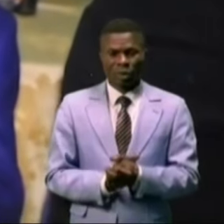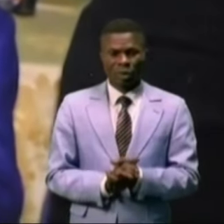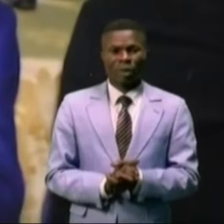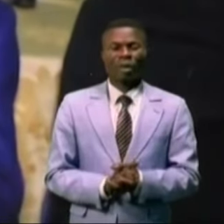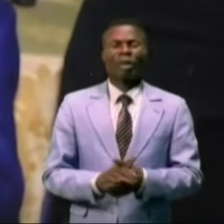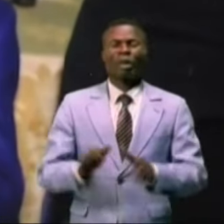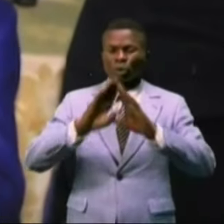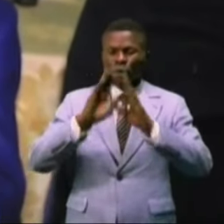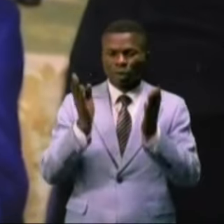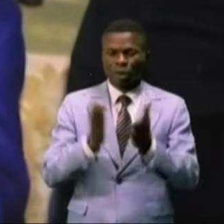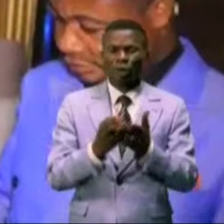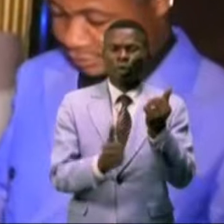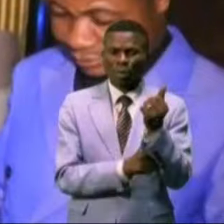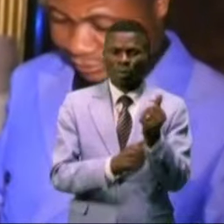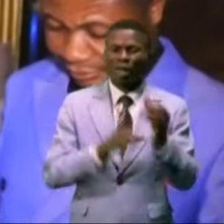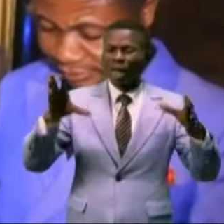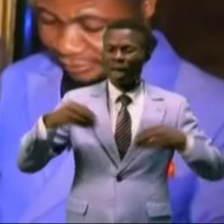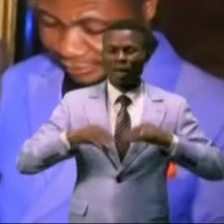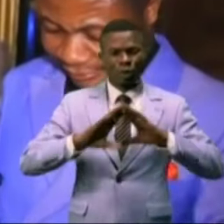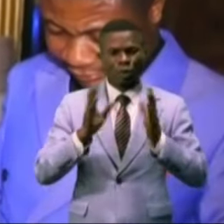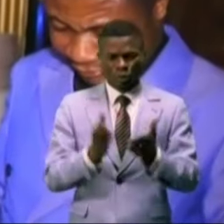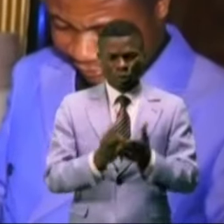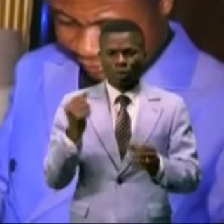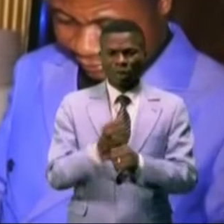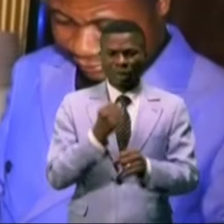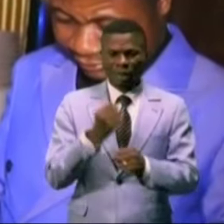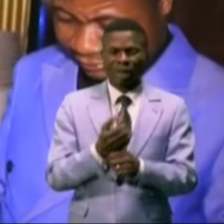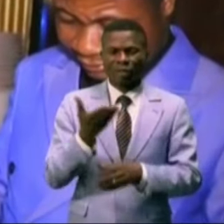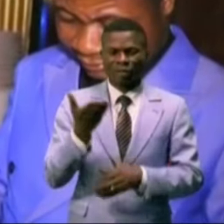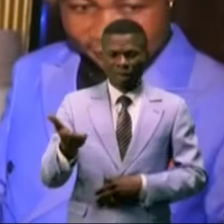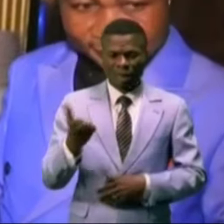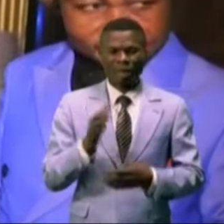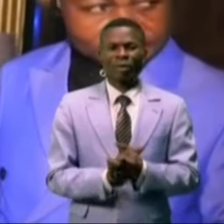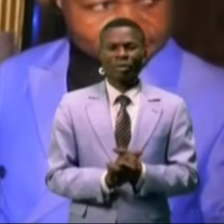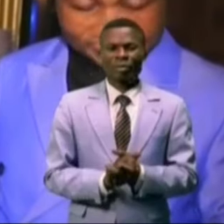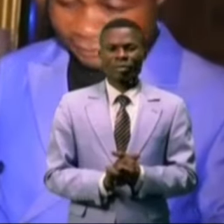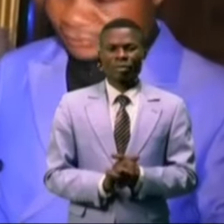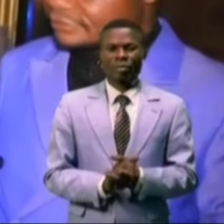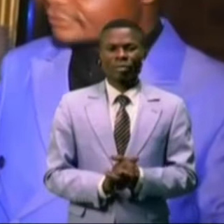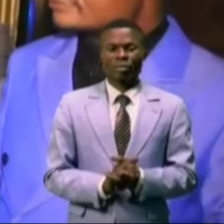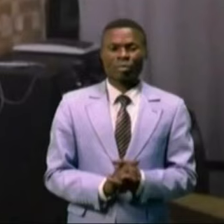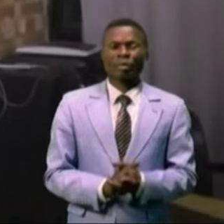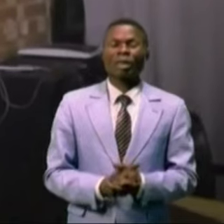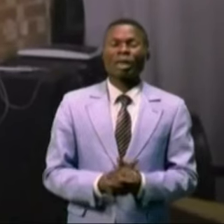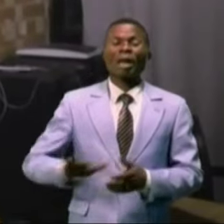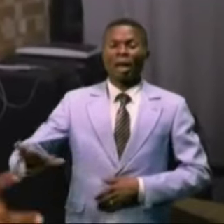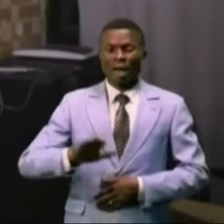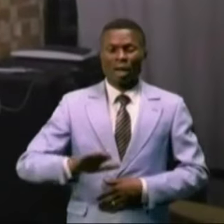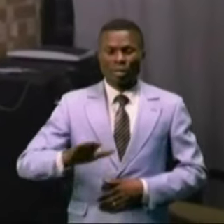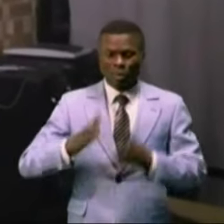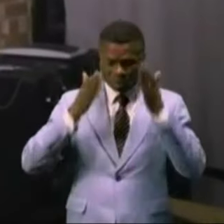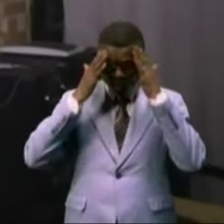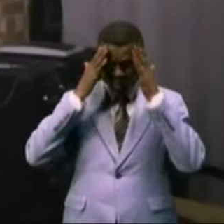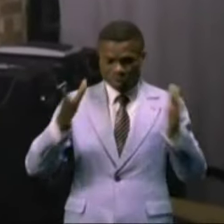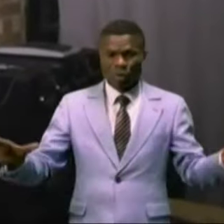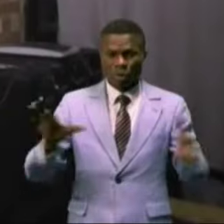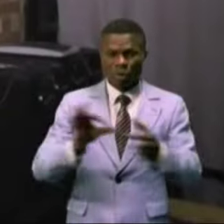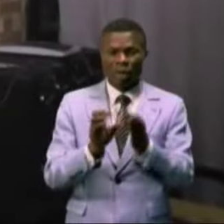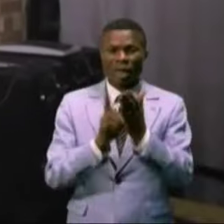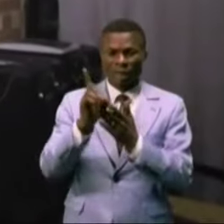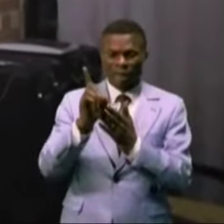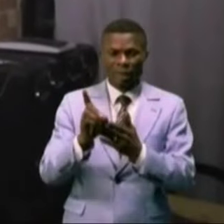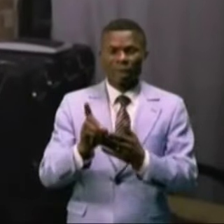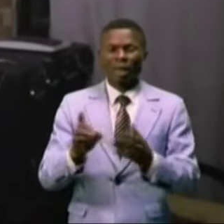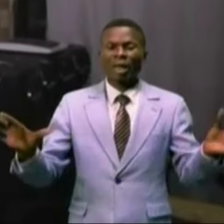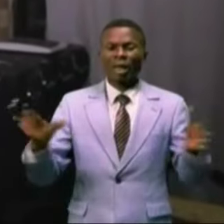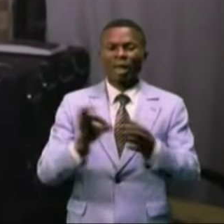bureaux seront ouvertes à tout le monde, a-t-il insisté. Son action sera axée sur la cohésion, le développement et la